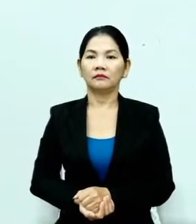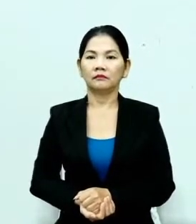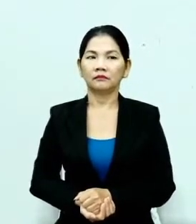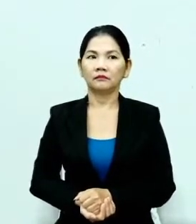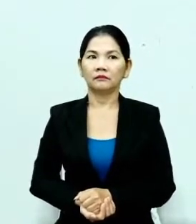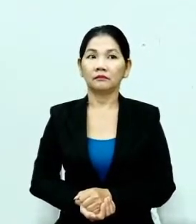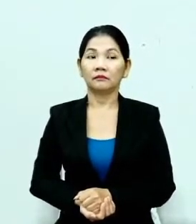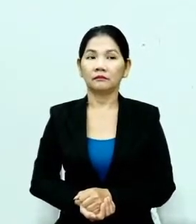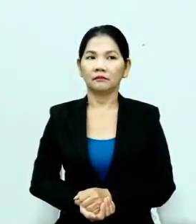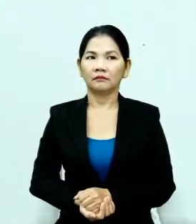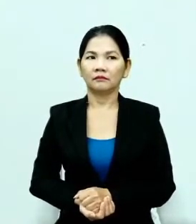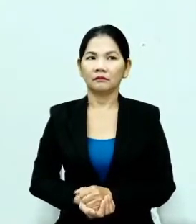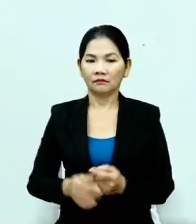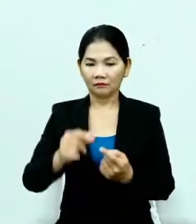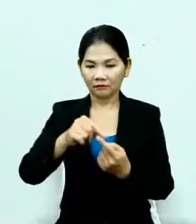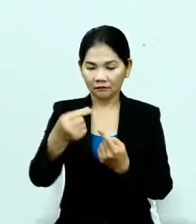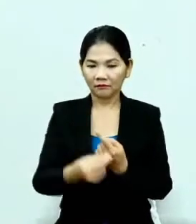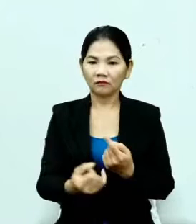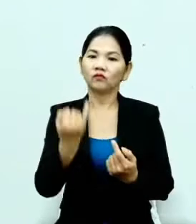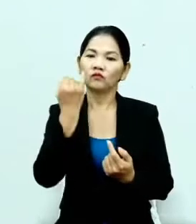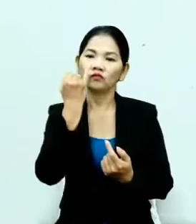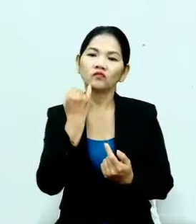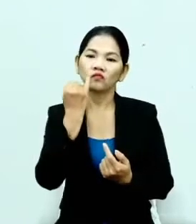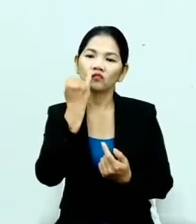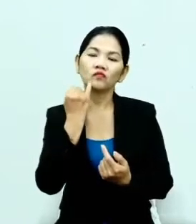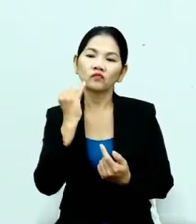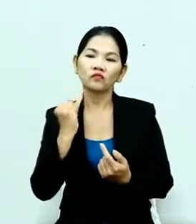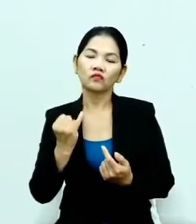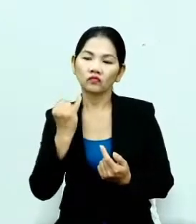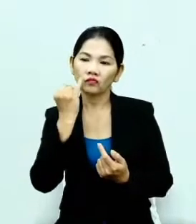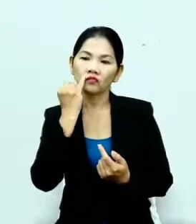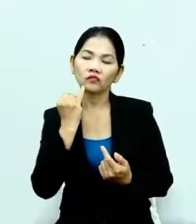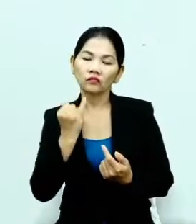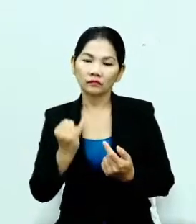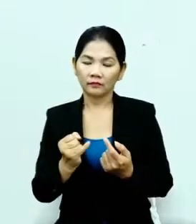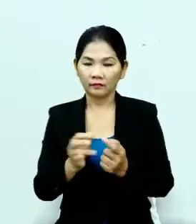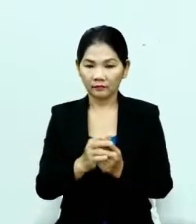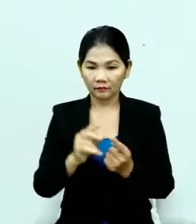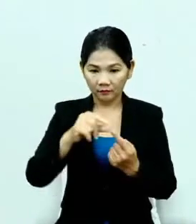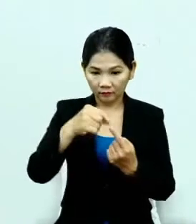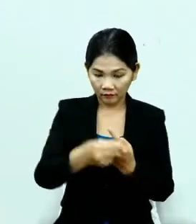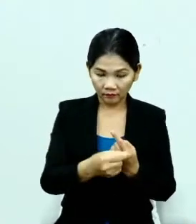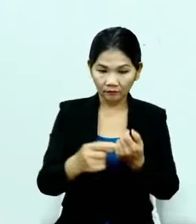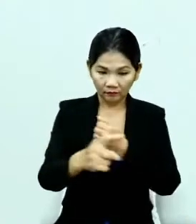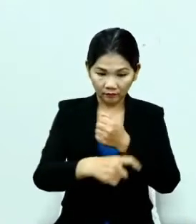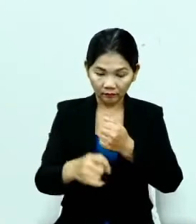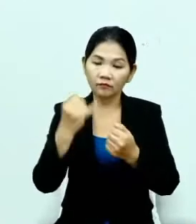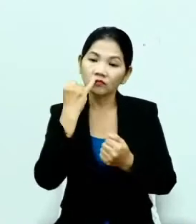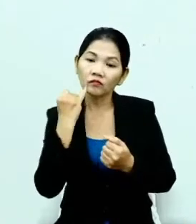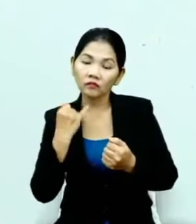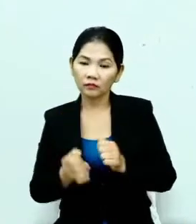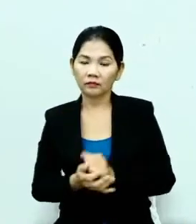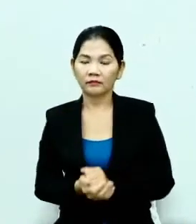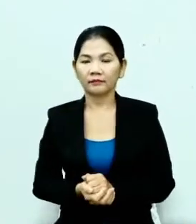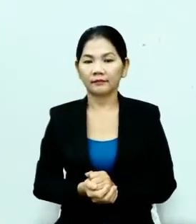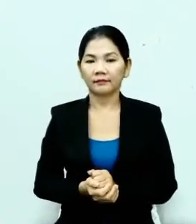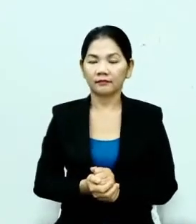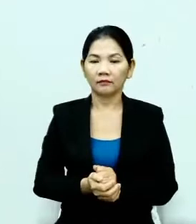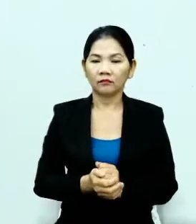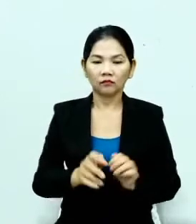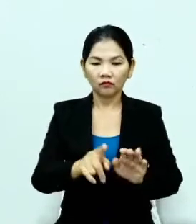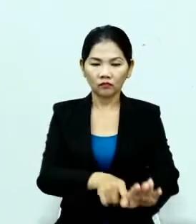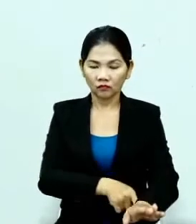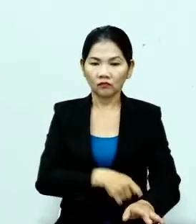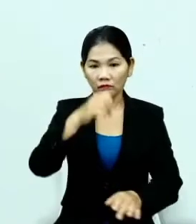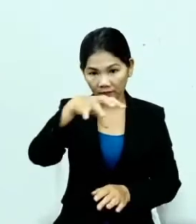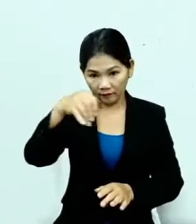chà bò nó cứ nói chết chay nó bằng hai bị chết chết chay chà cứ miên tò bài tòn bài ní chứ mình tò bì vía ba rồi dạ pê cho đang